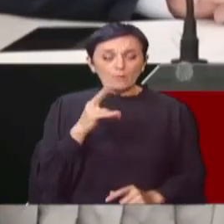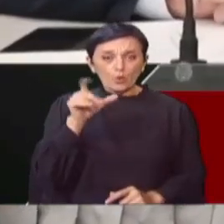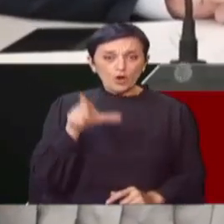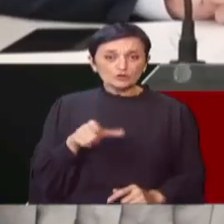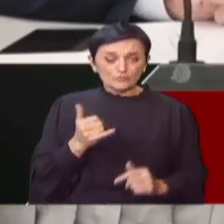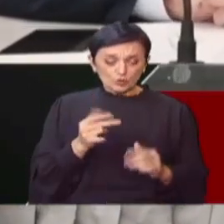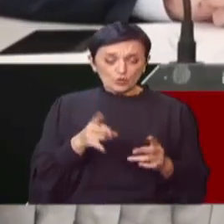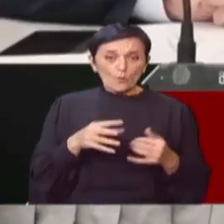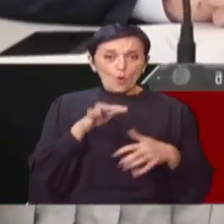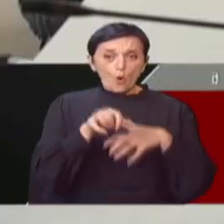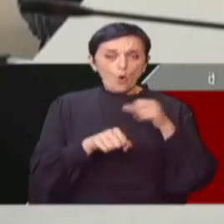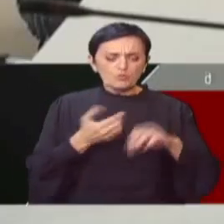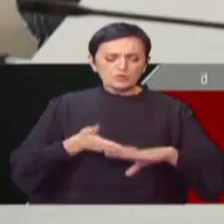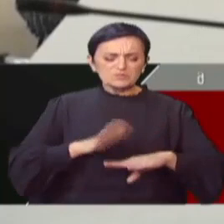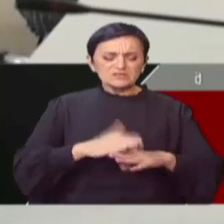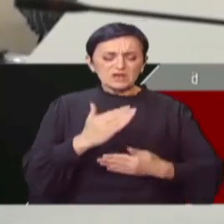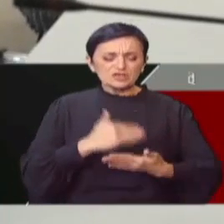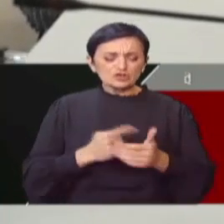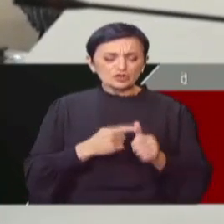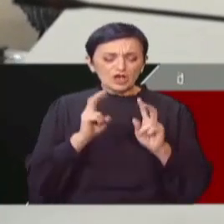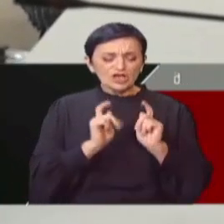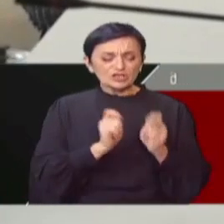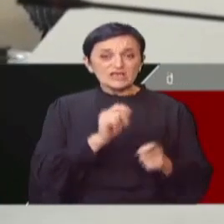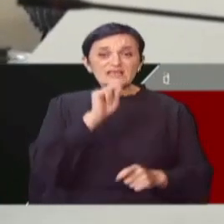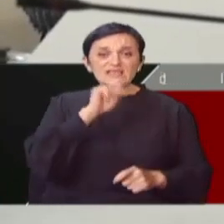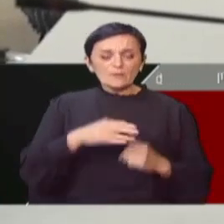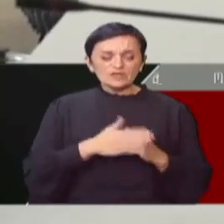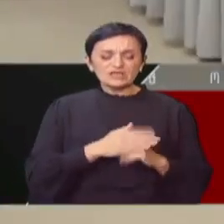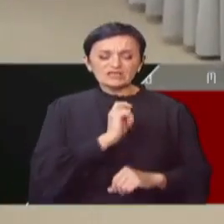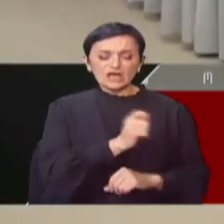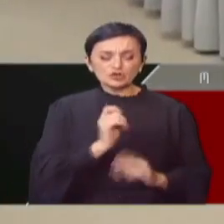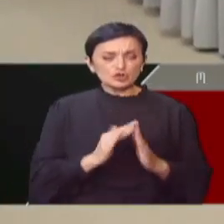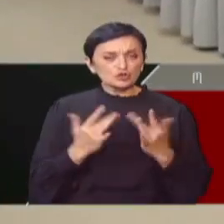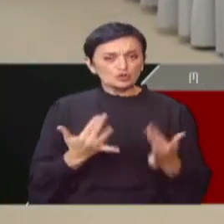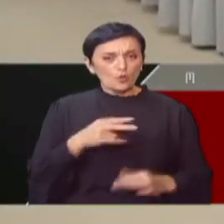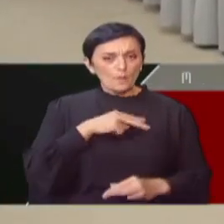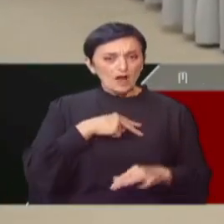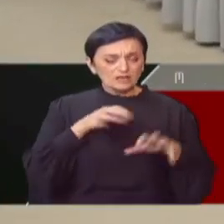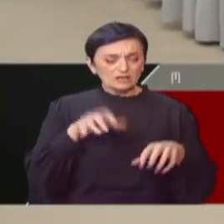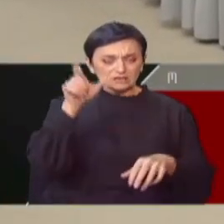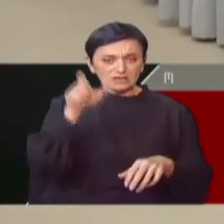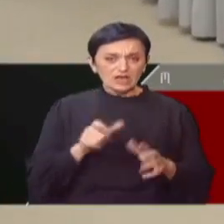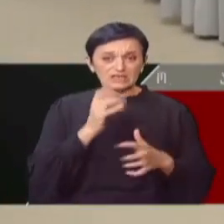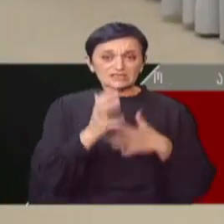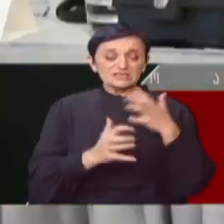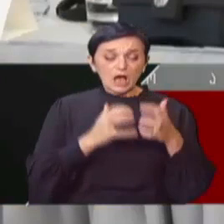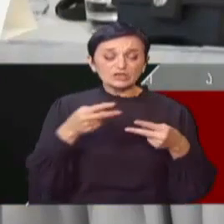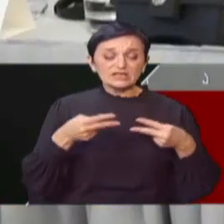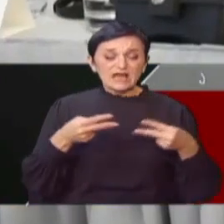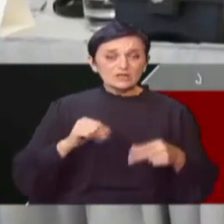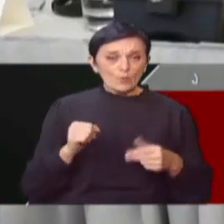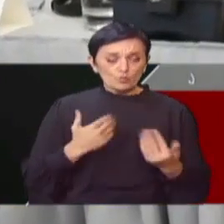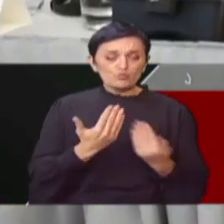პაპუაშვილი მომხდარს ოკუპაციის მძიმე შედეგს უწოდებს და დამნაშავეების დასჯას ითხოვს. Parlamentul თავმჯდომარე საერთაშორისო